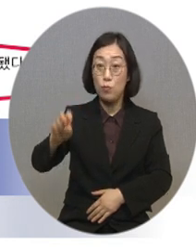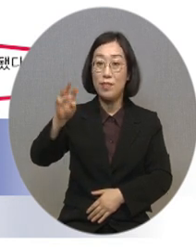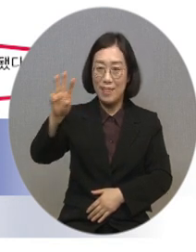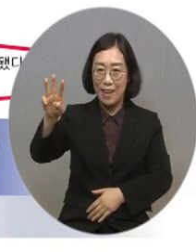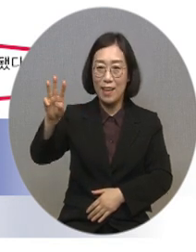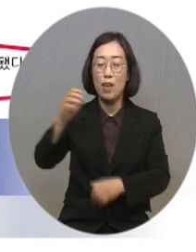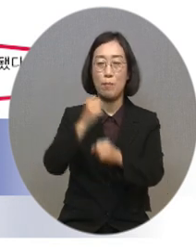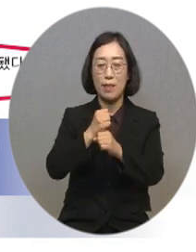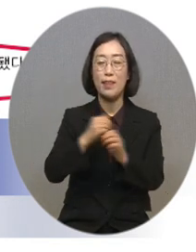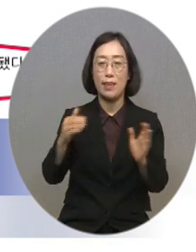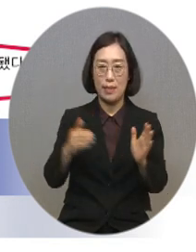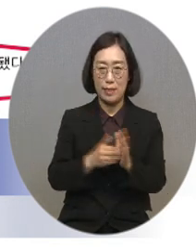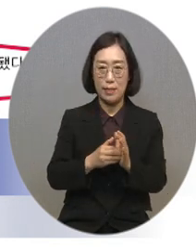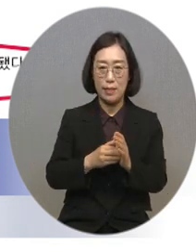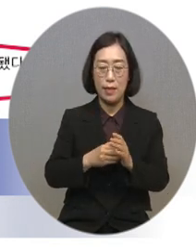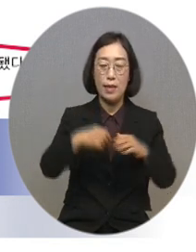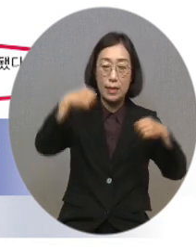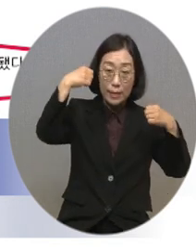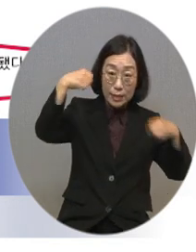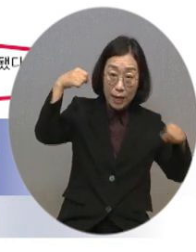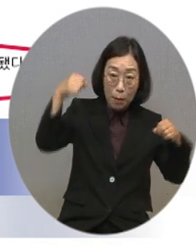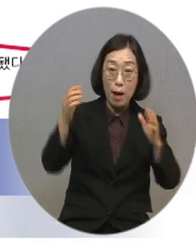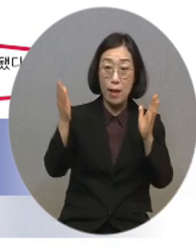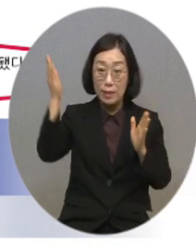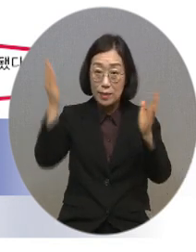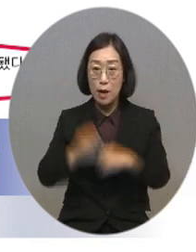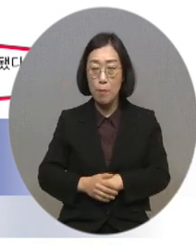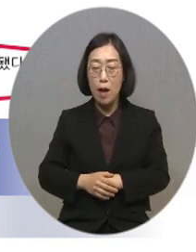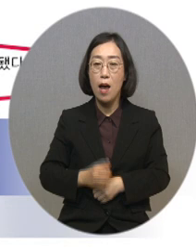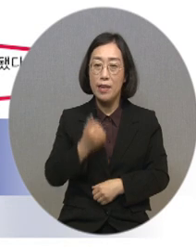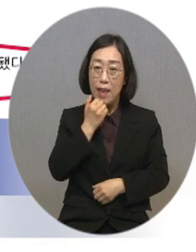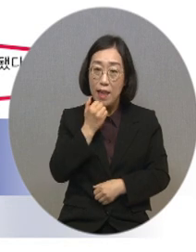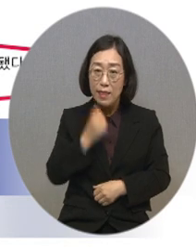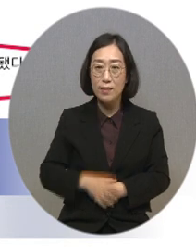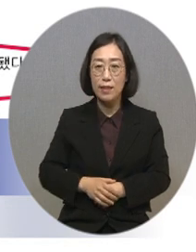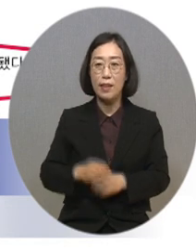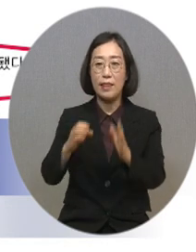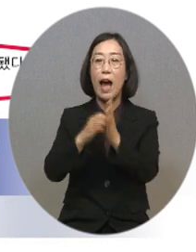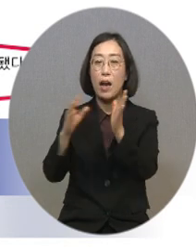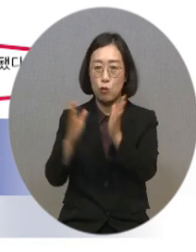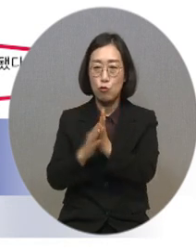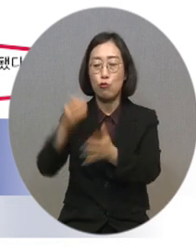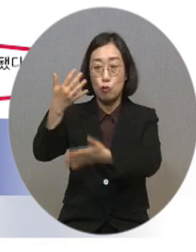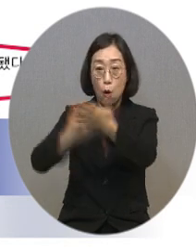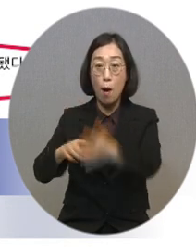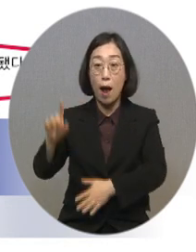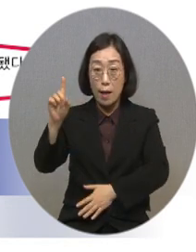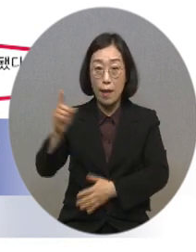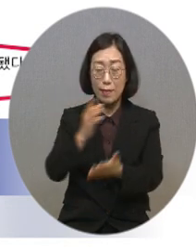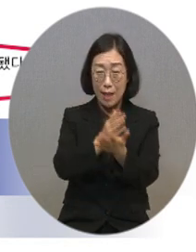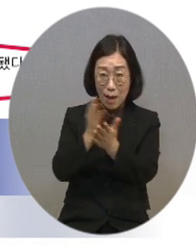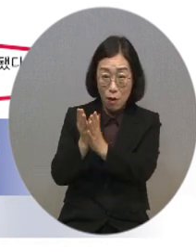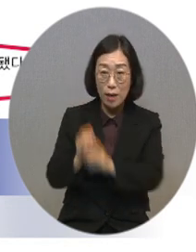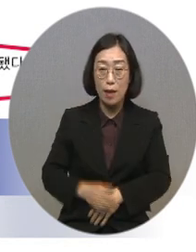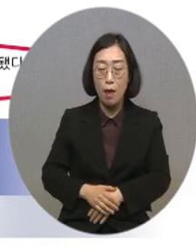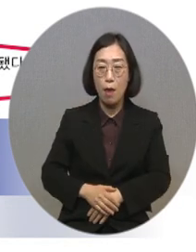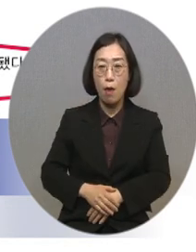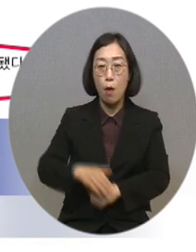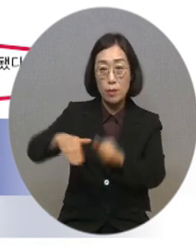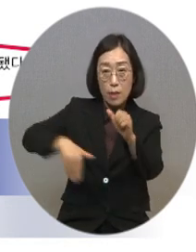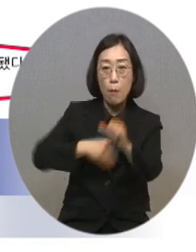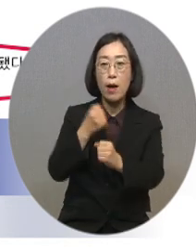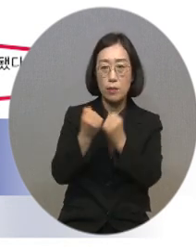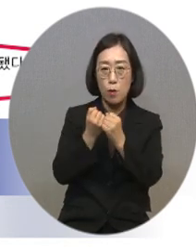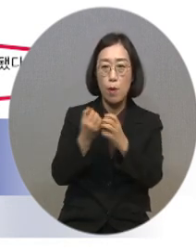장르별로는 드라마 마음편 예능 6편 다큐 네편 영화 한 편이 화면 해설 방송으로